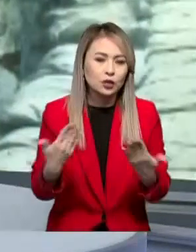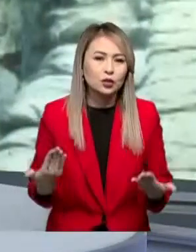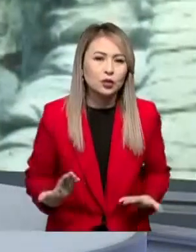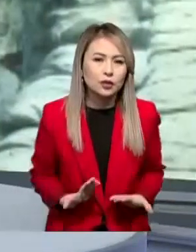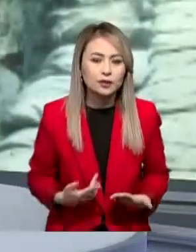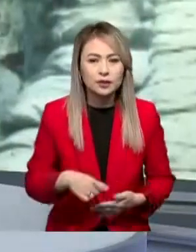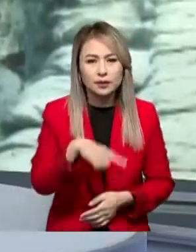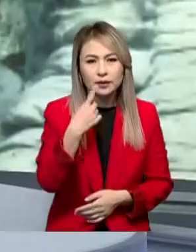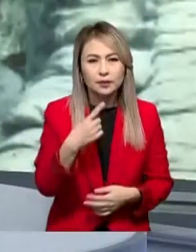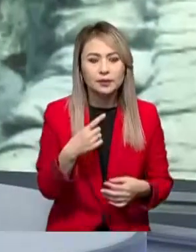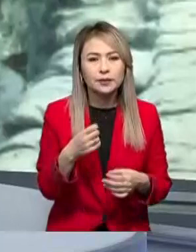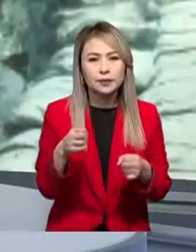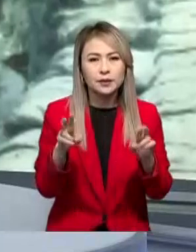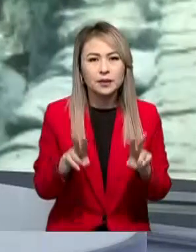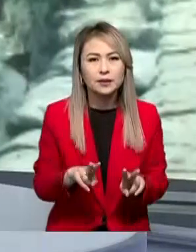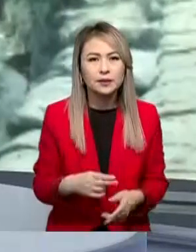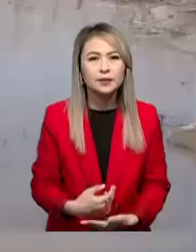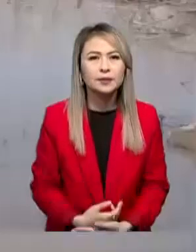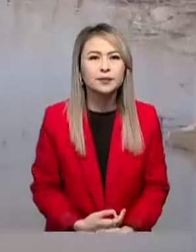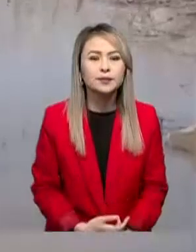жағдай тұрақты дейді мамандар.